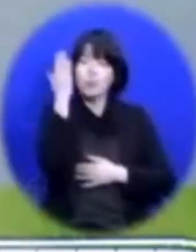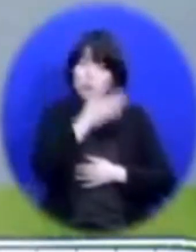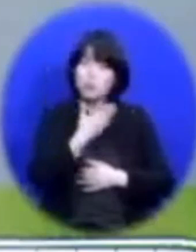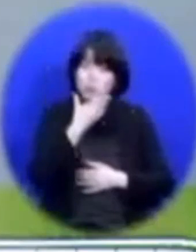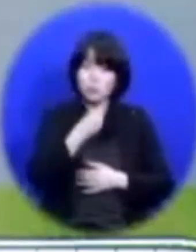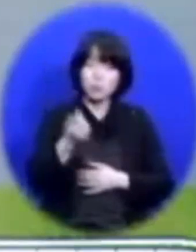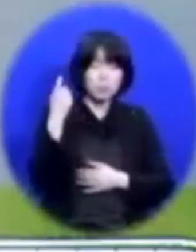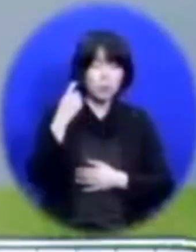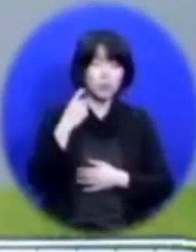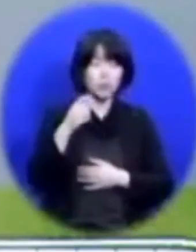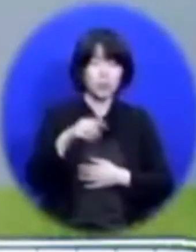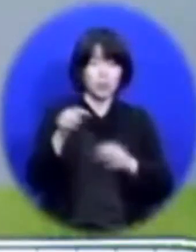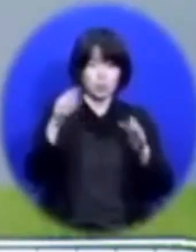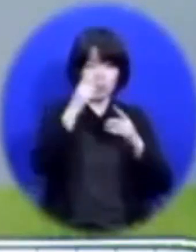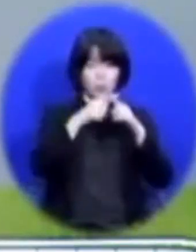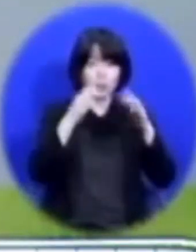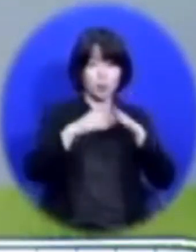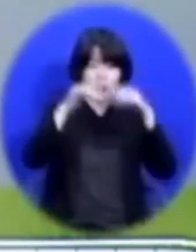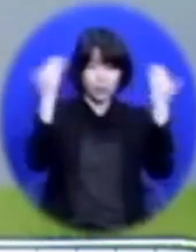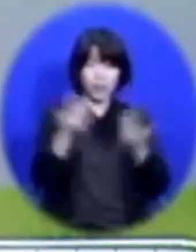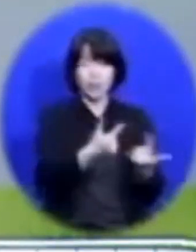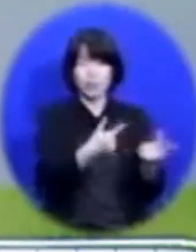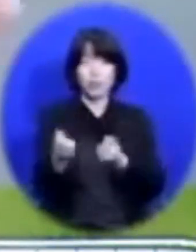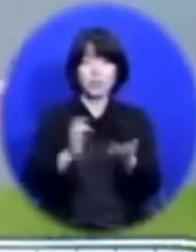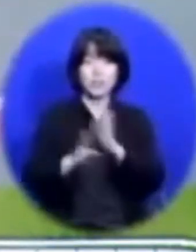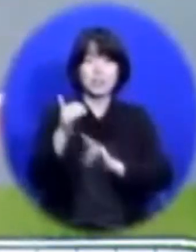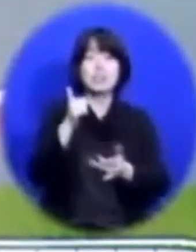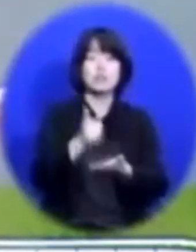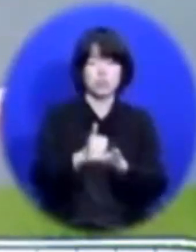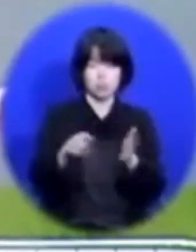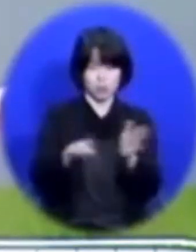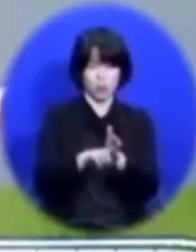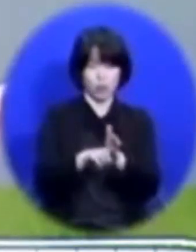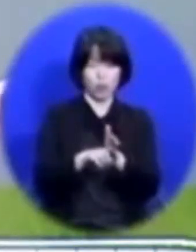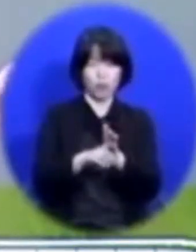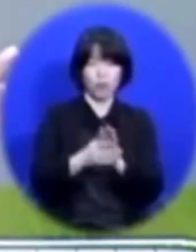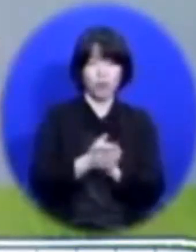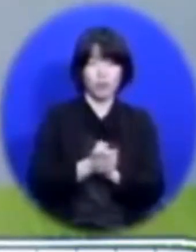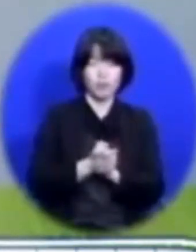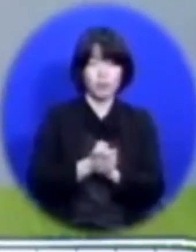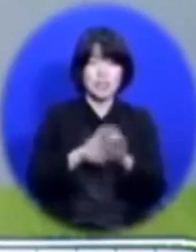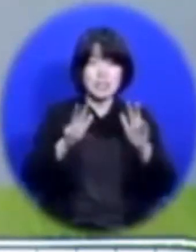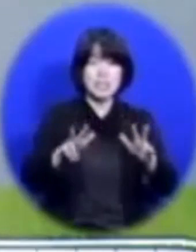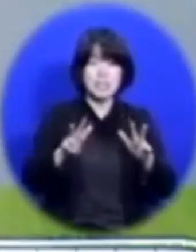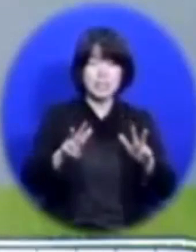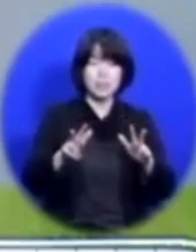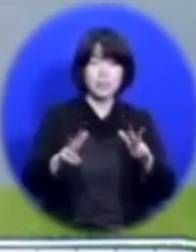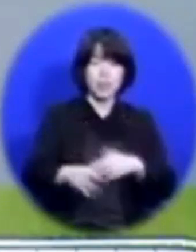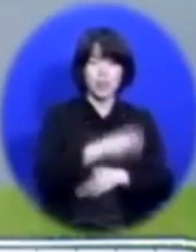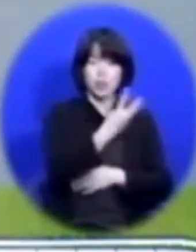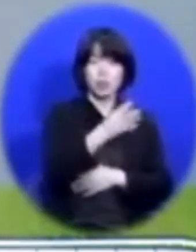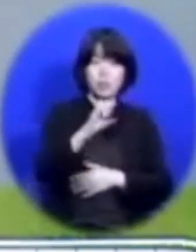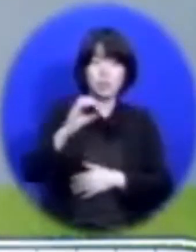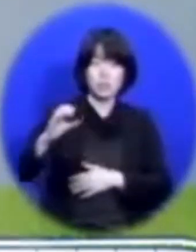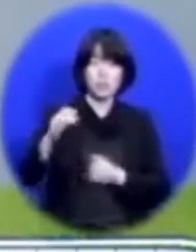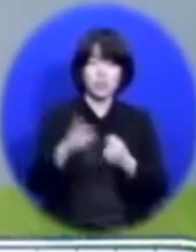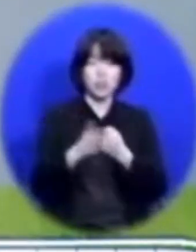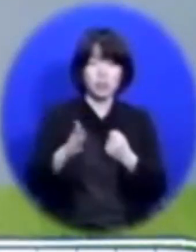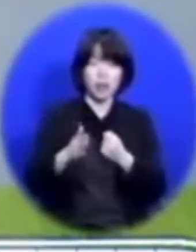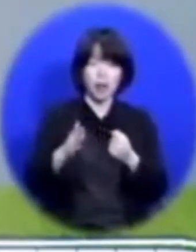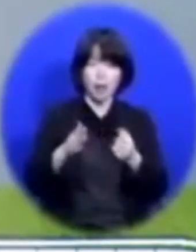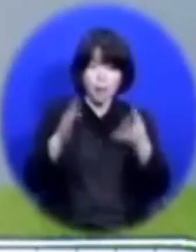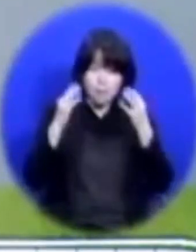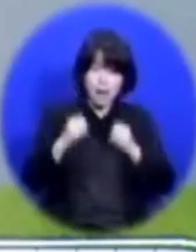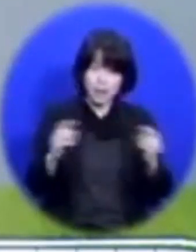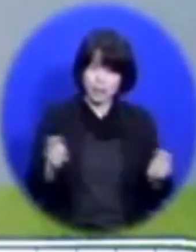교회든,우리는모두예수님을믿습니다.그는 바로그예수입니다.세계교회 협의회